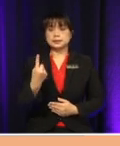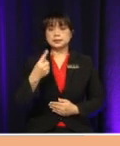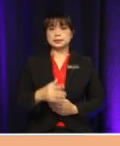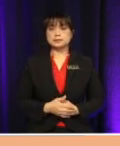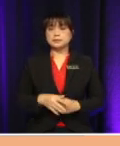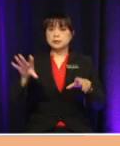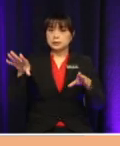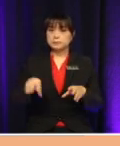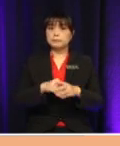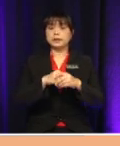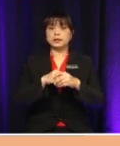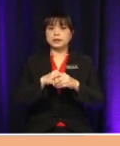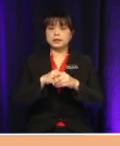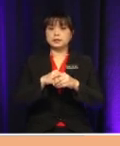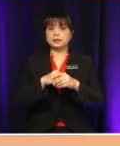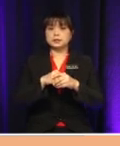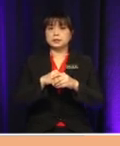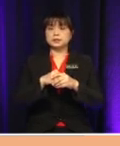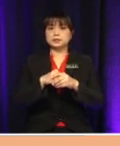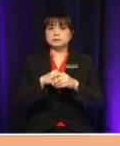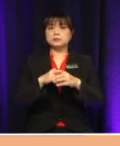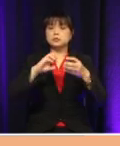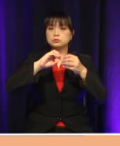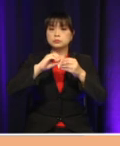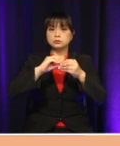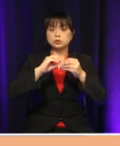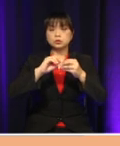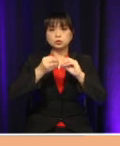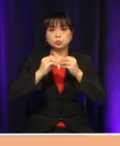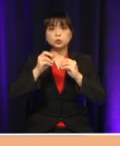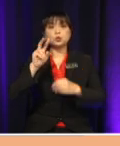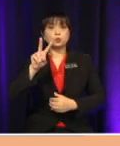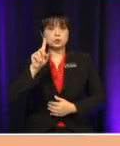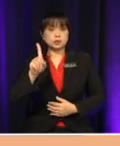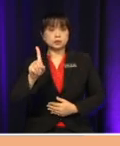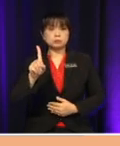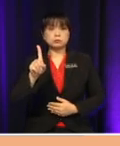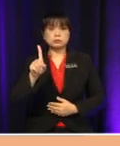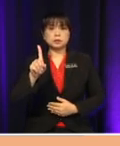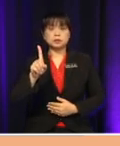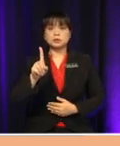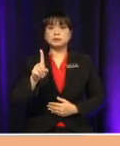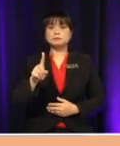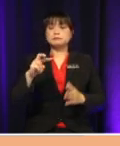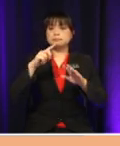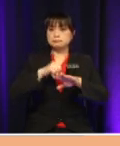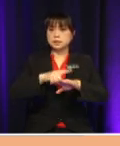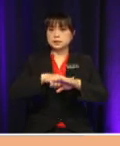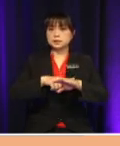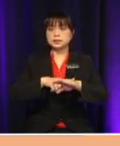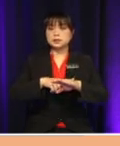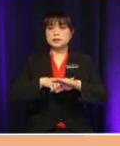kegagalan numbuh 21 kromosom number 21 untuk terpisah semase meiosis